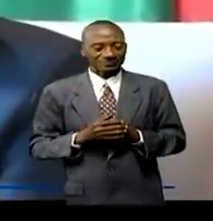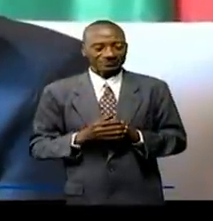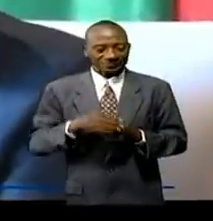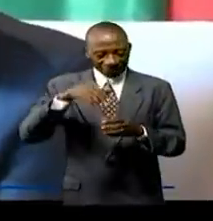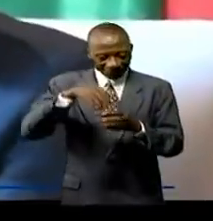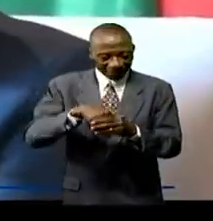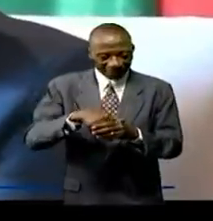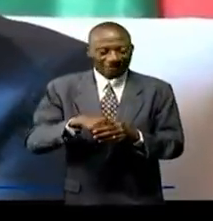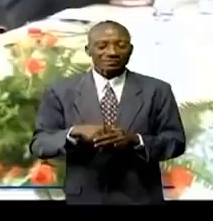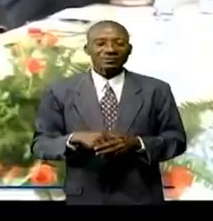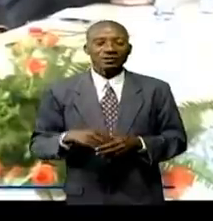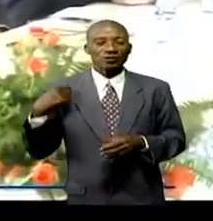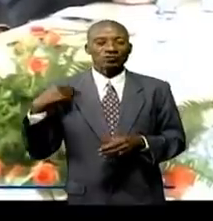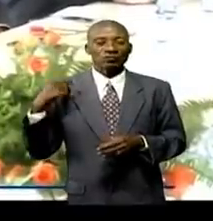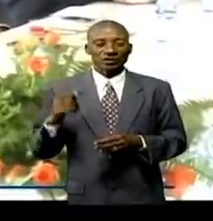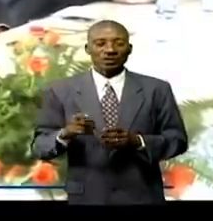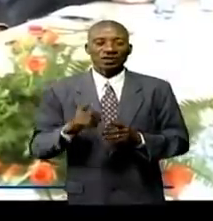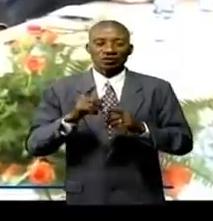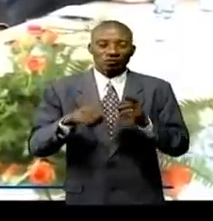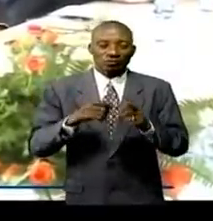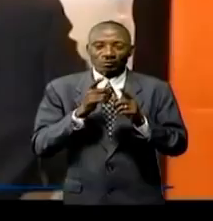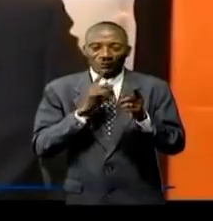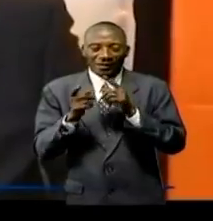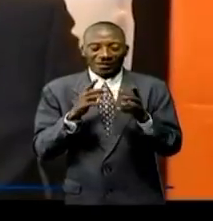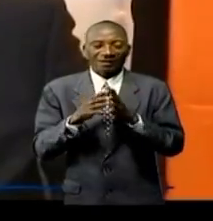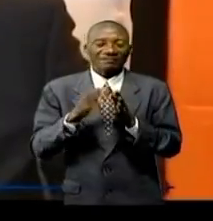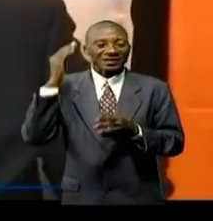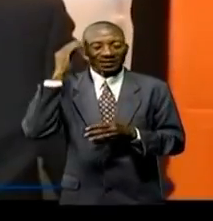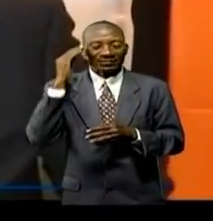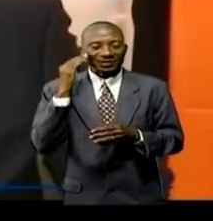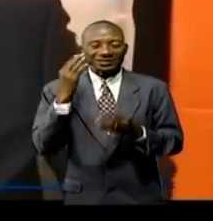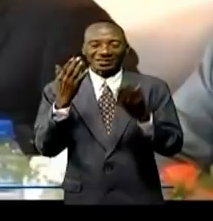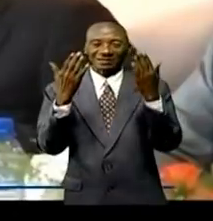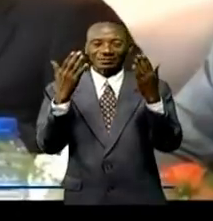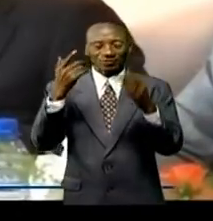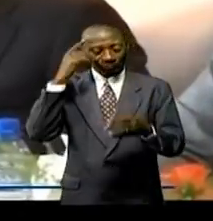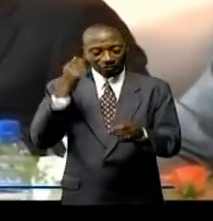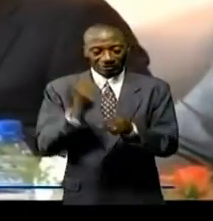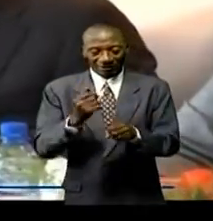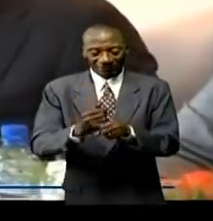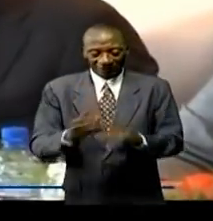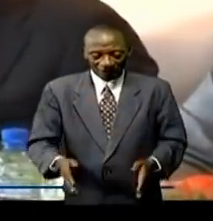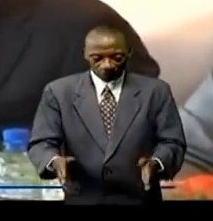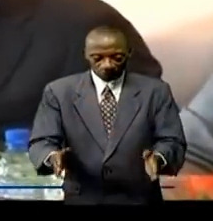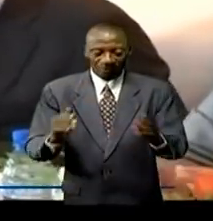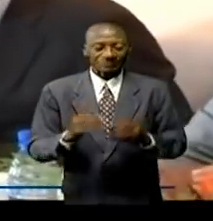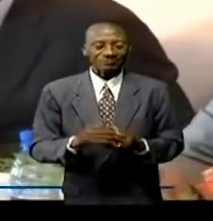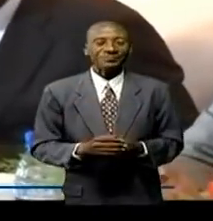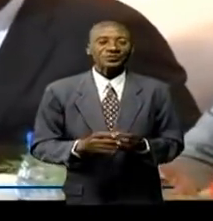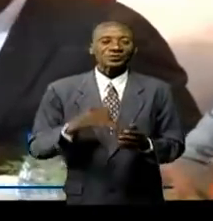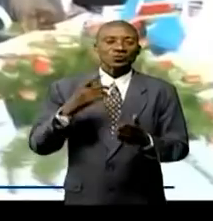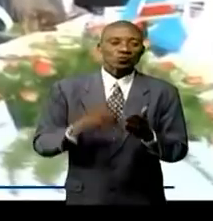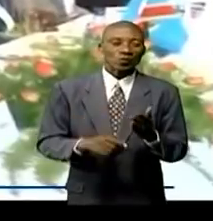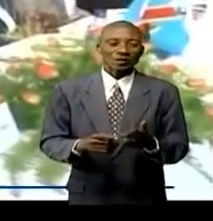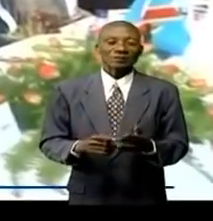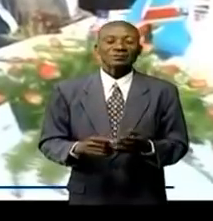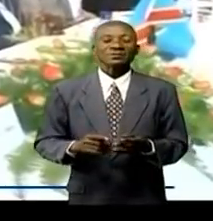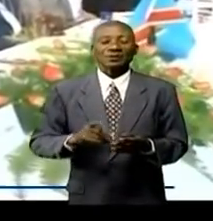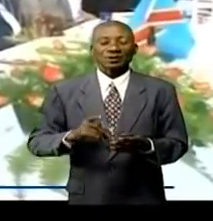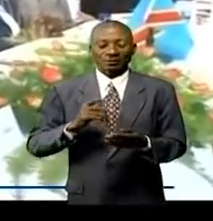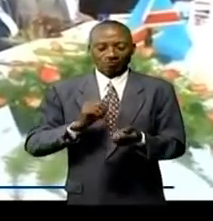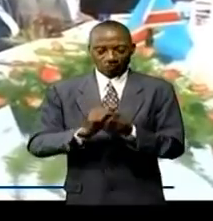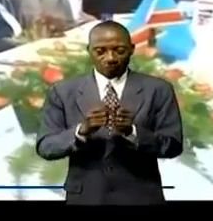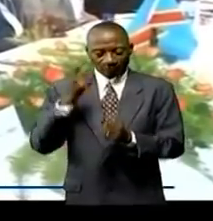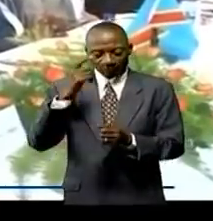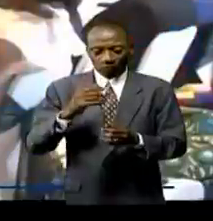aura une séance de travail avec le ministre zambien des infrastructures, Charles Milapi. Au menu, la matérialisation du projet de construction